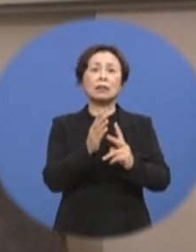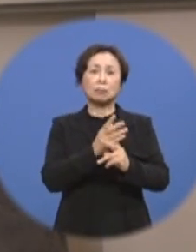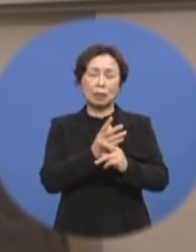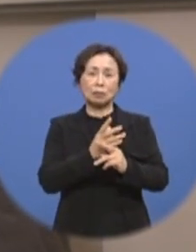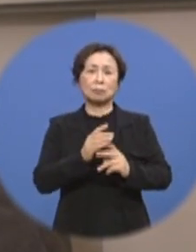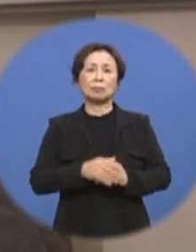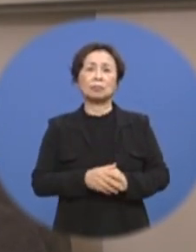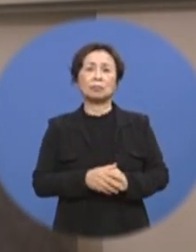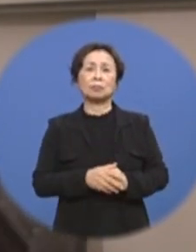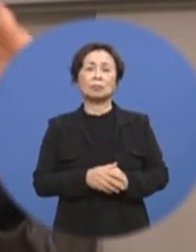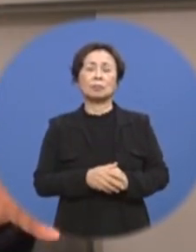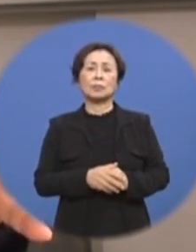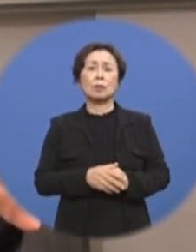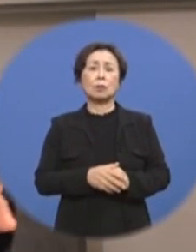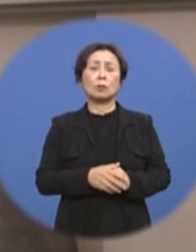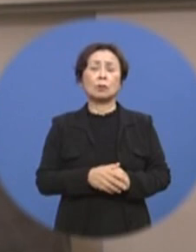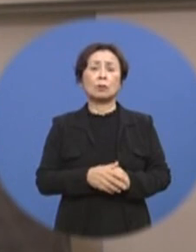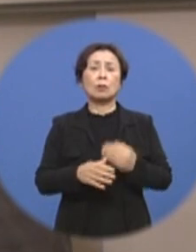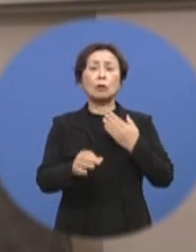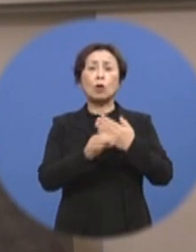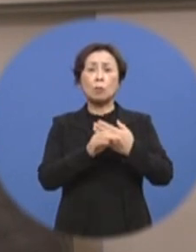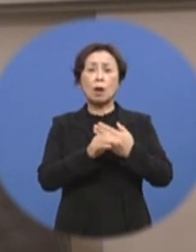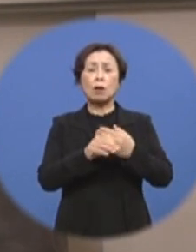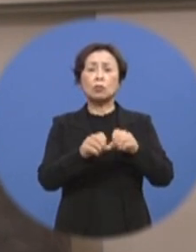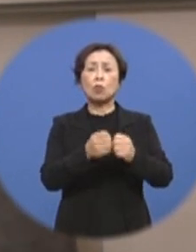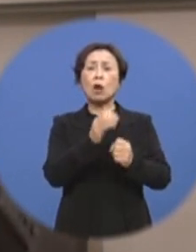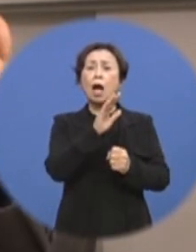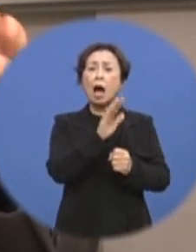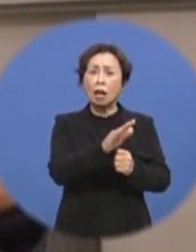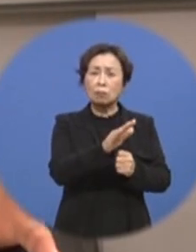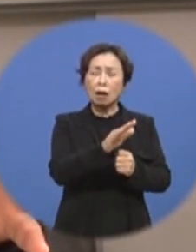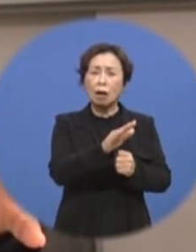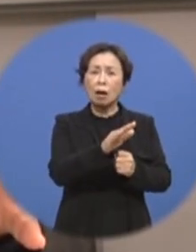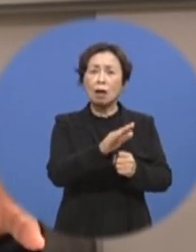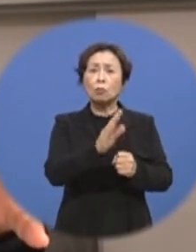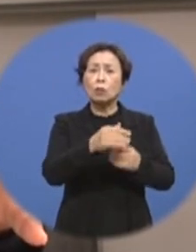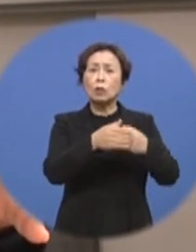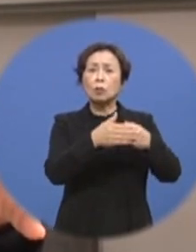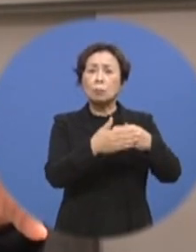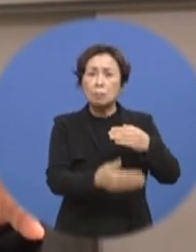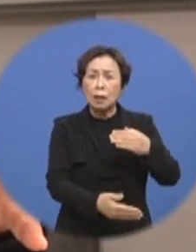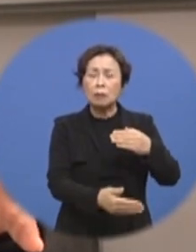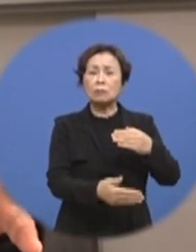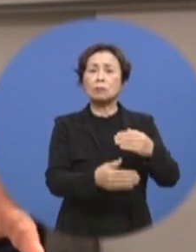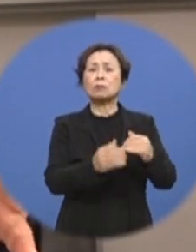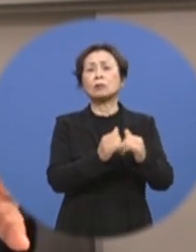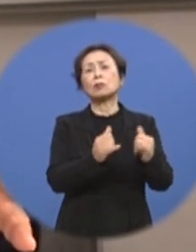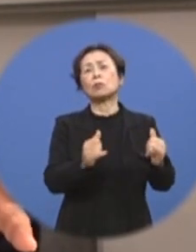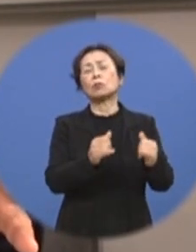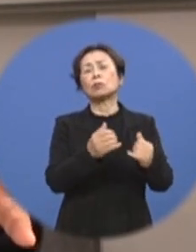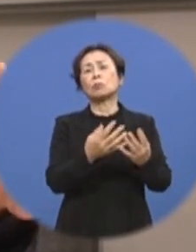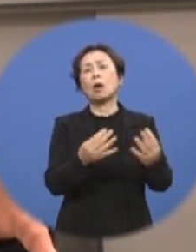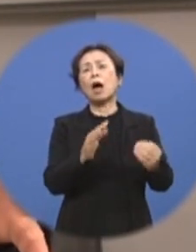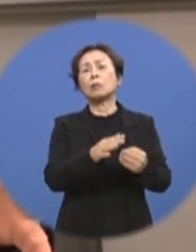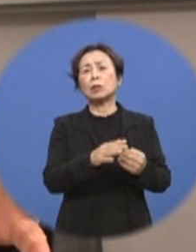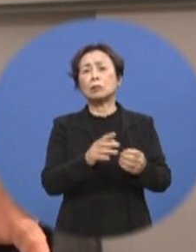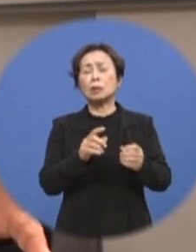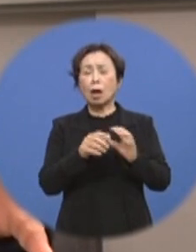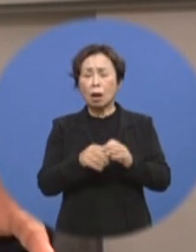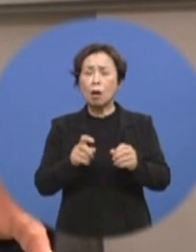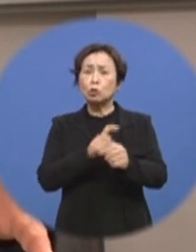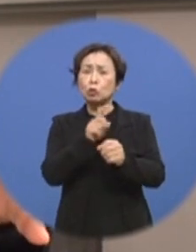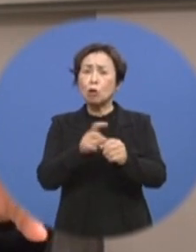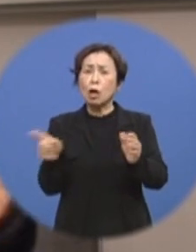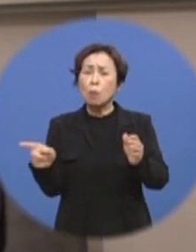しまいます障害があるのにそれを見落としてしまって最も不幸な霊夢多いです10年間3治療で